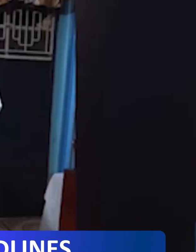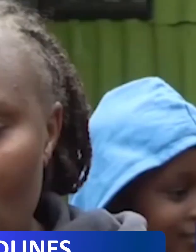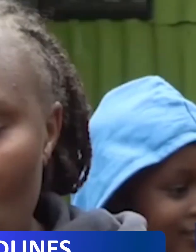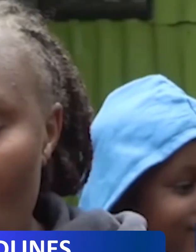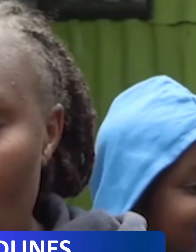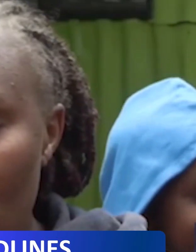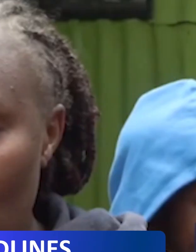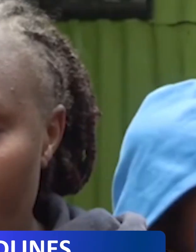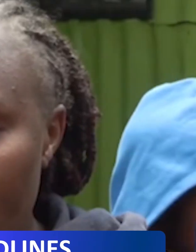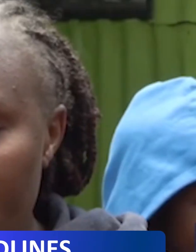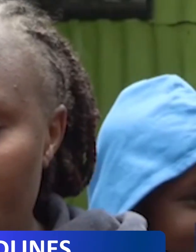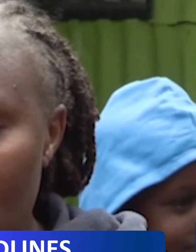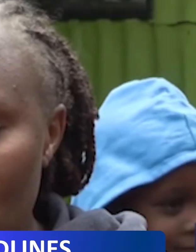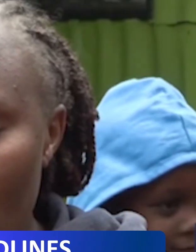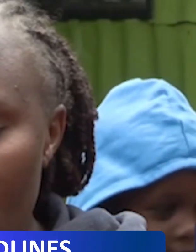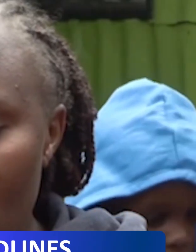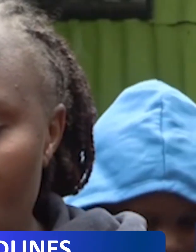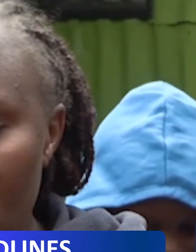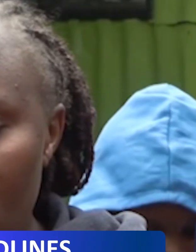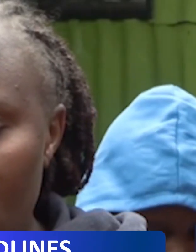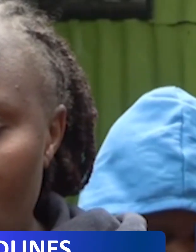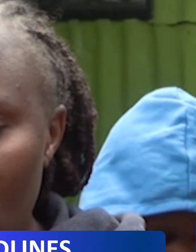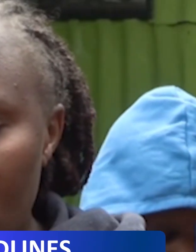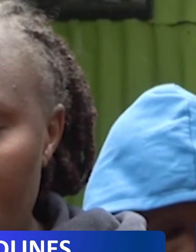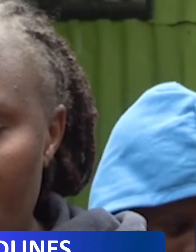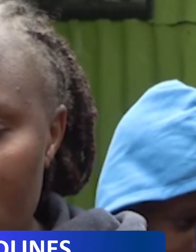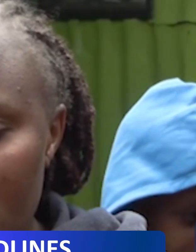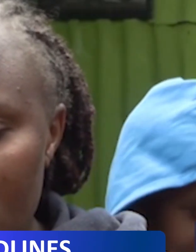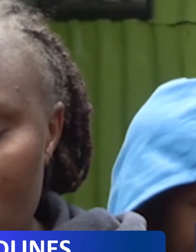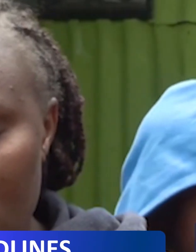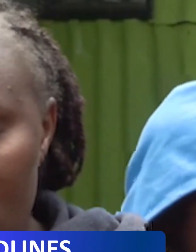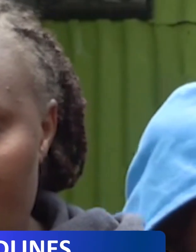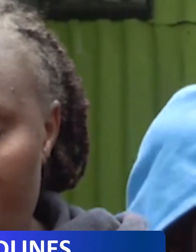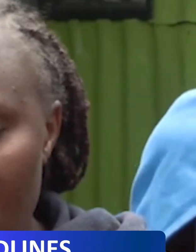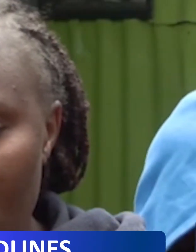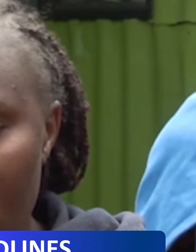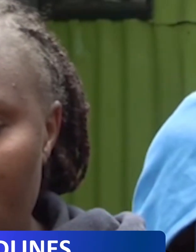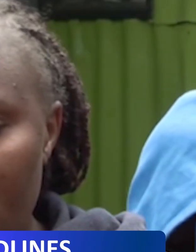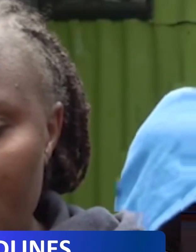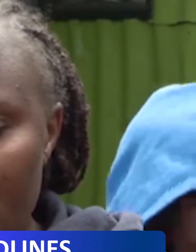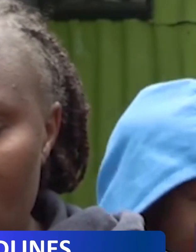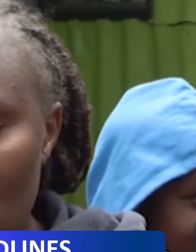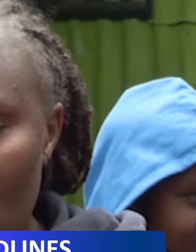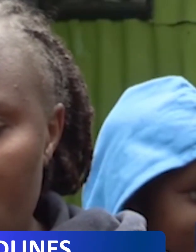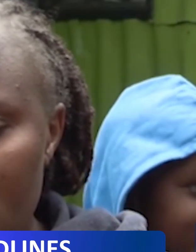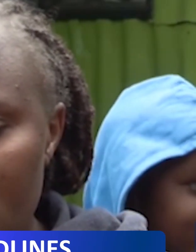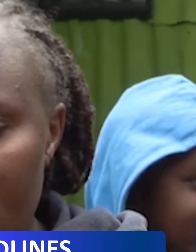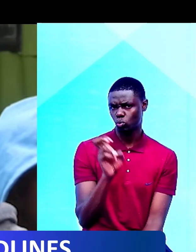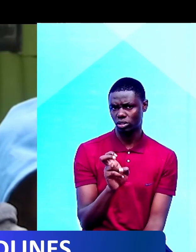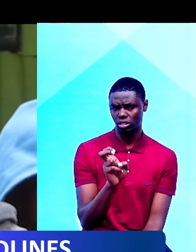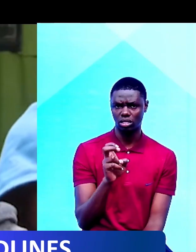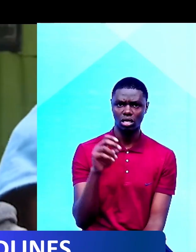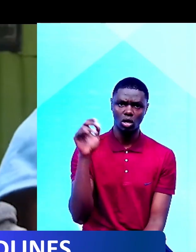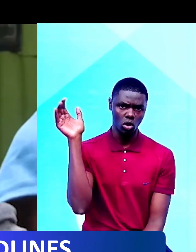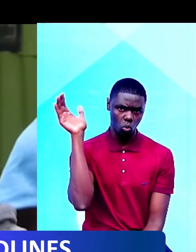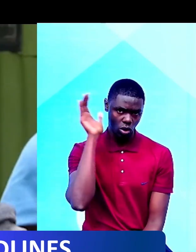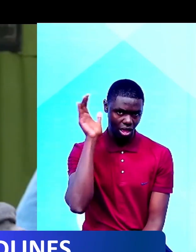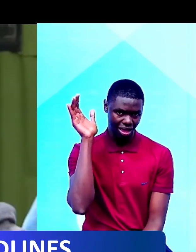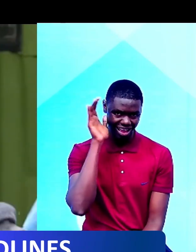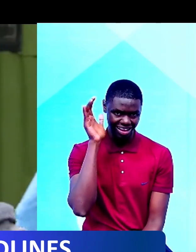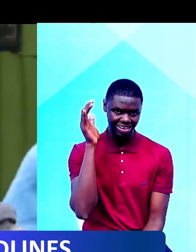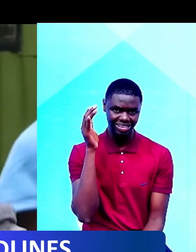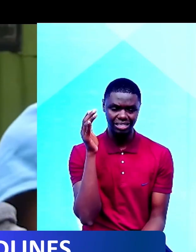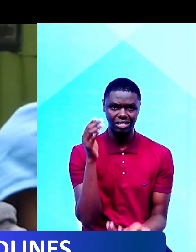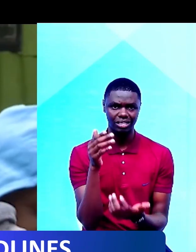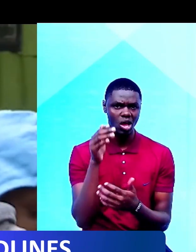Jana tulikuwa kwa nyumba na mtoto wangu muda wa 6:20 hapo, na ndio tukasikia